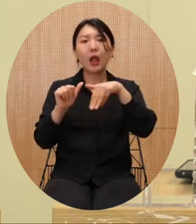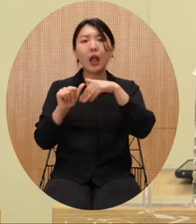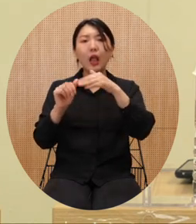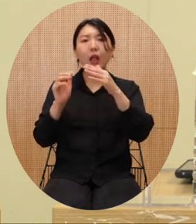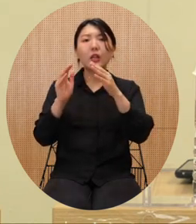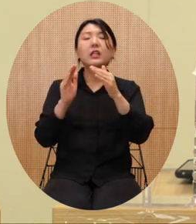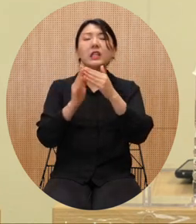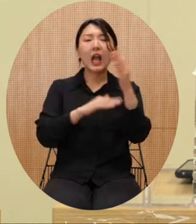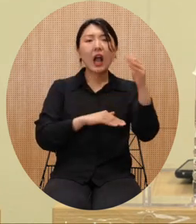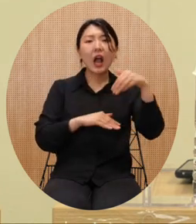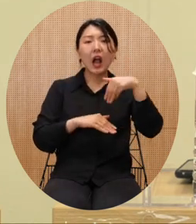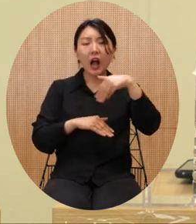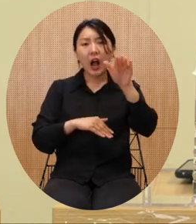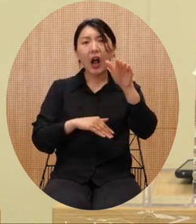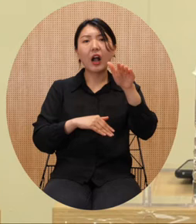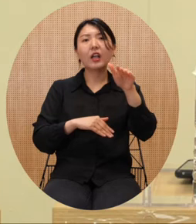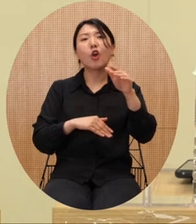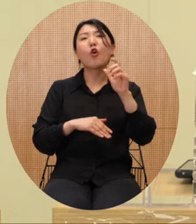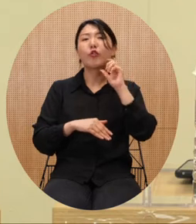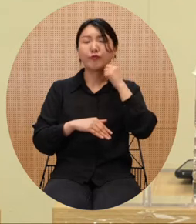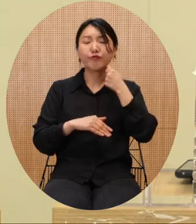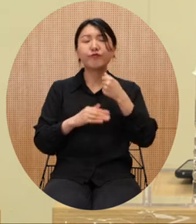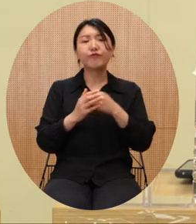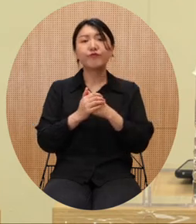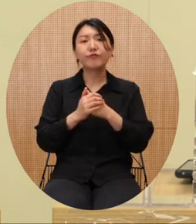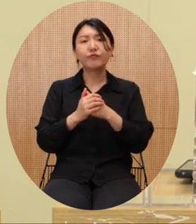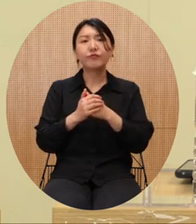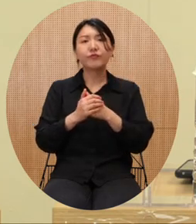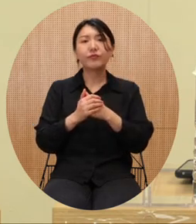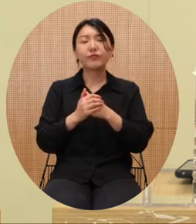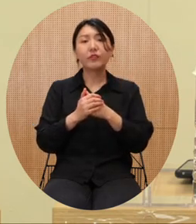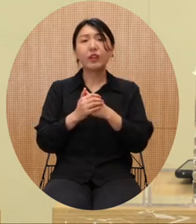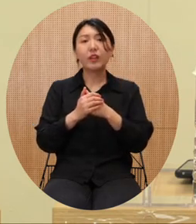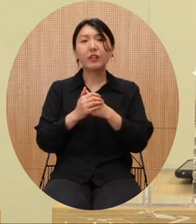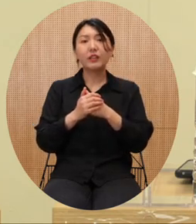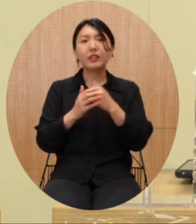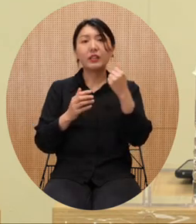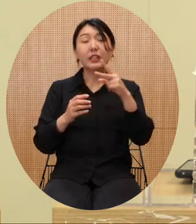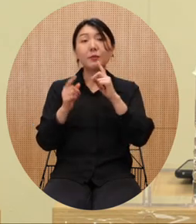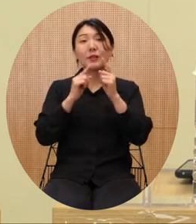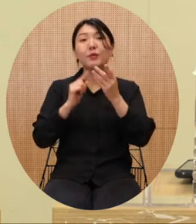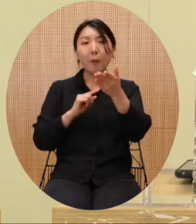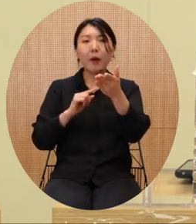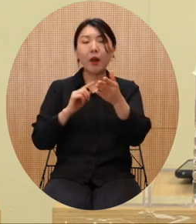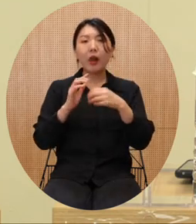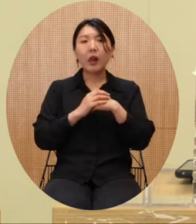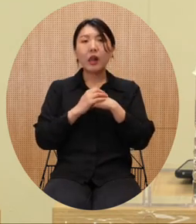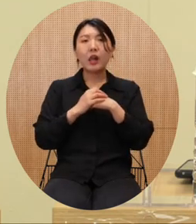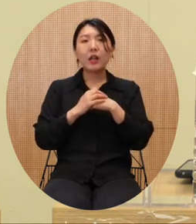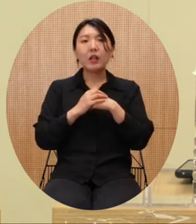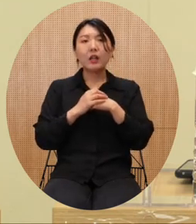실은 이사를 하기가 굉장히 어려울 수밖에 없고요. 이런 것은 다시 말하면은